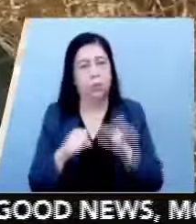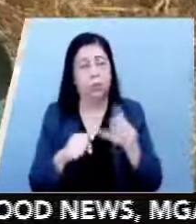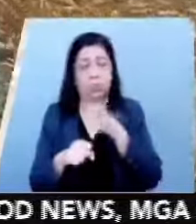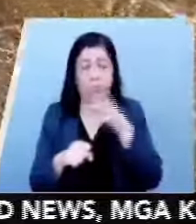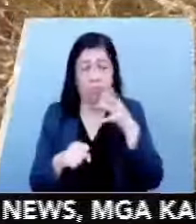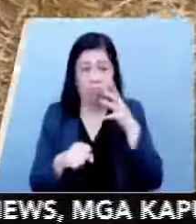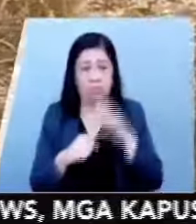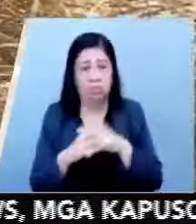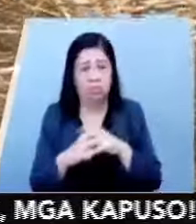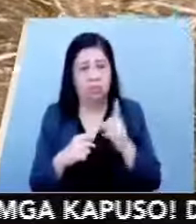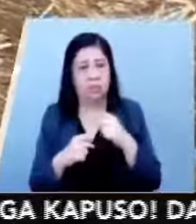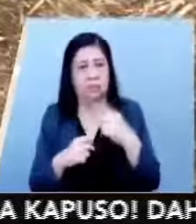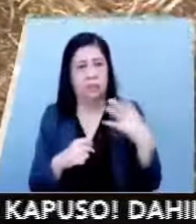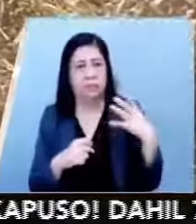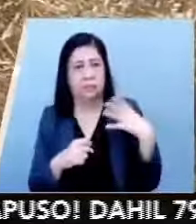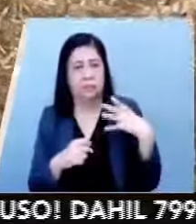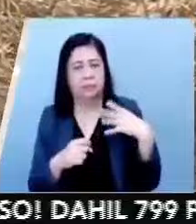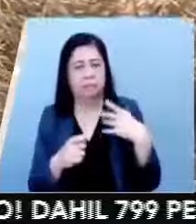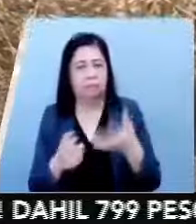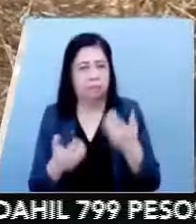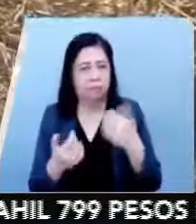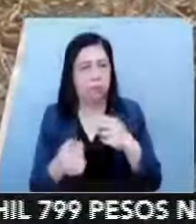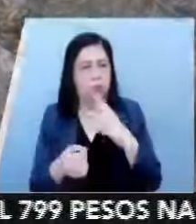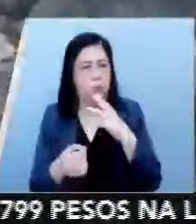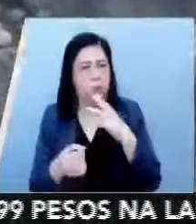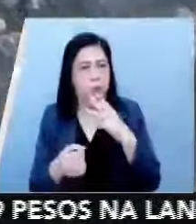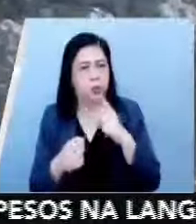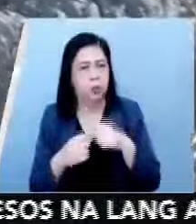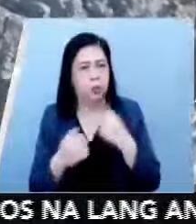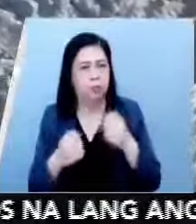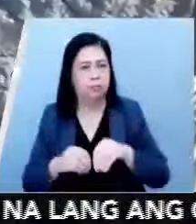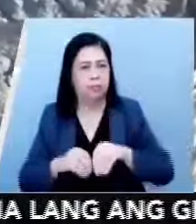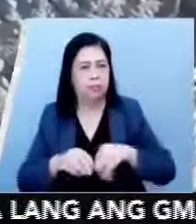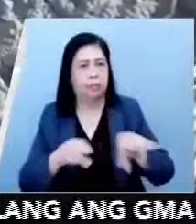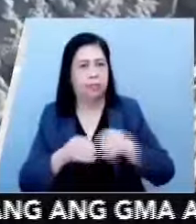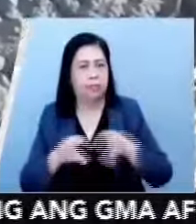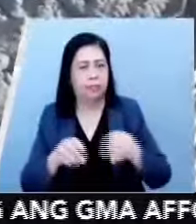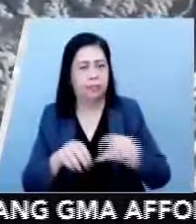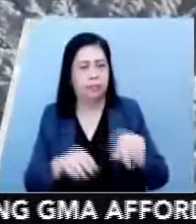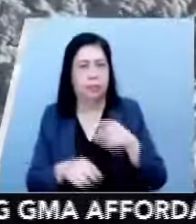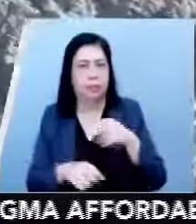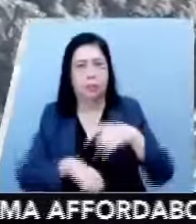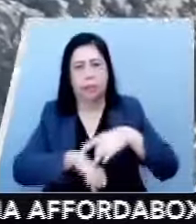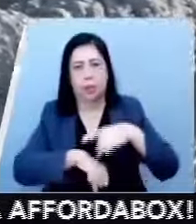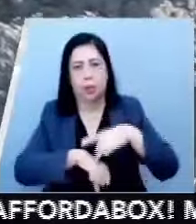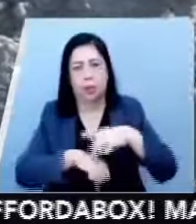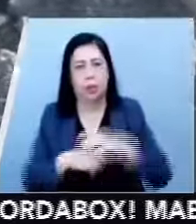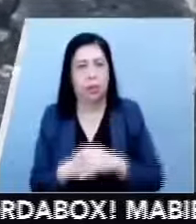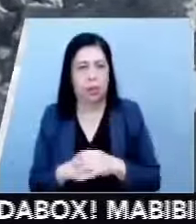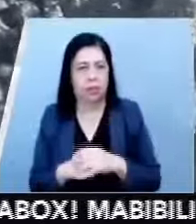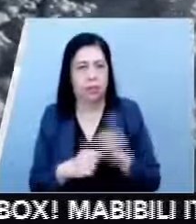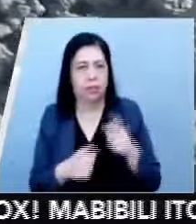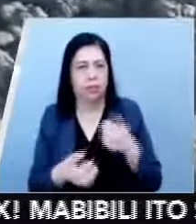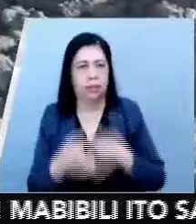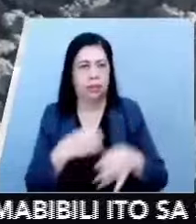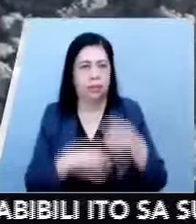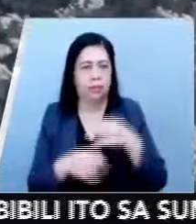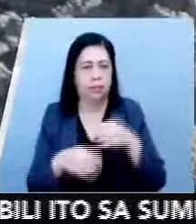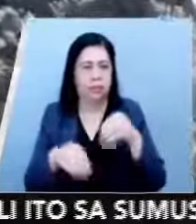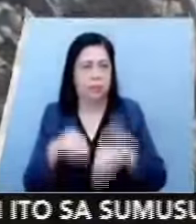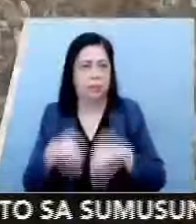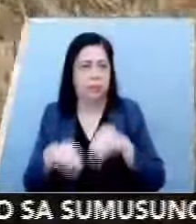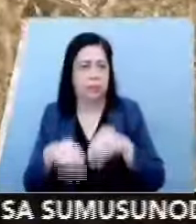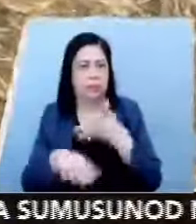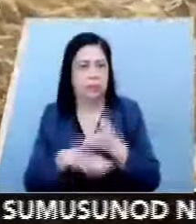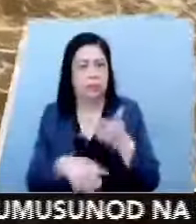naghuhukay muna ng lupa para makakuha ng tubig na ididilig sa mga tanim nilang pakwan. Ito muna ang alternatibo nilang tanim matapos silang